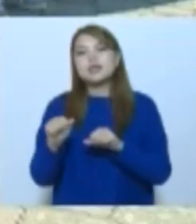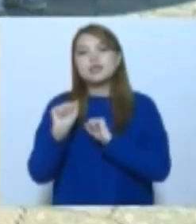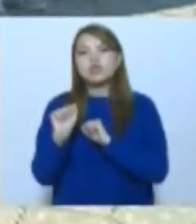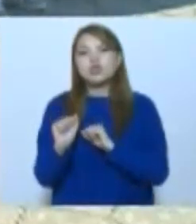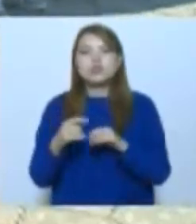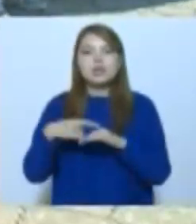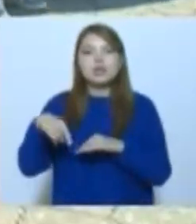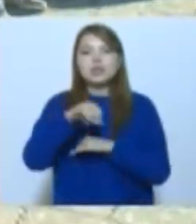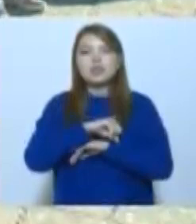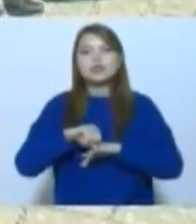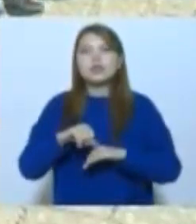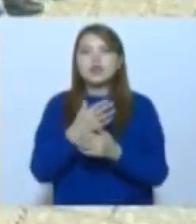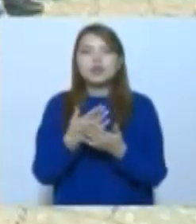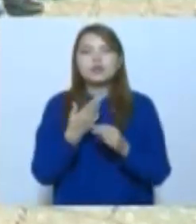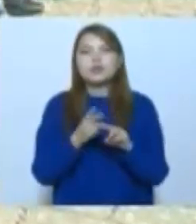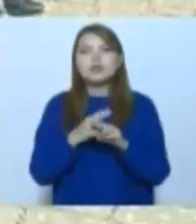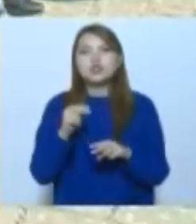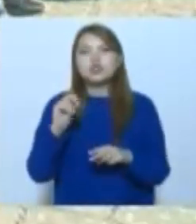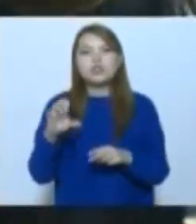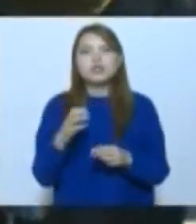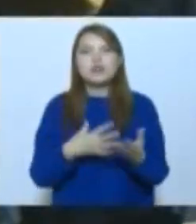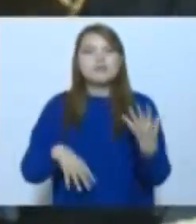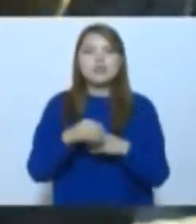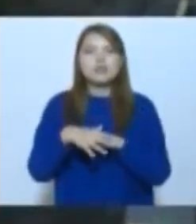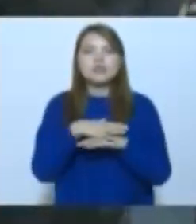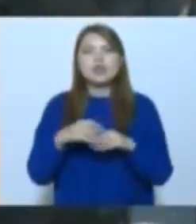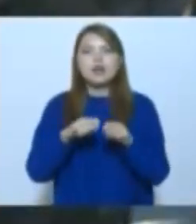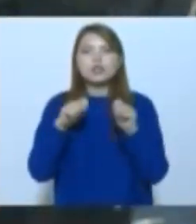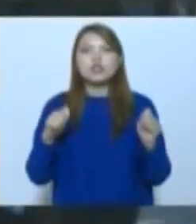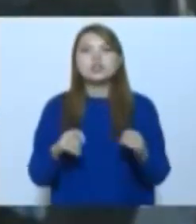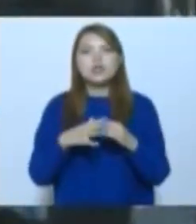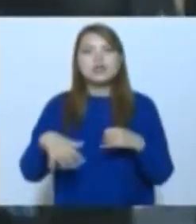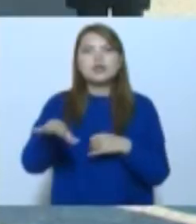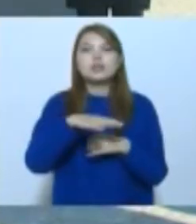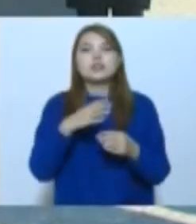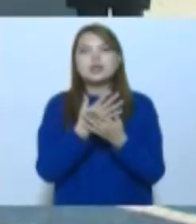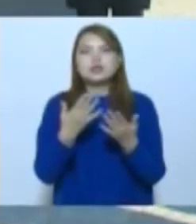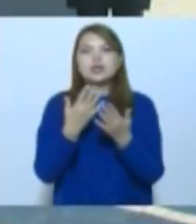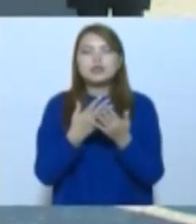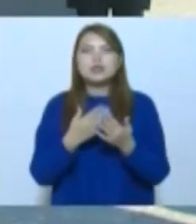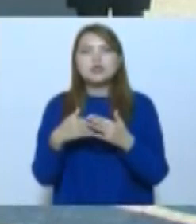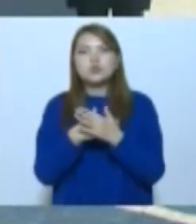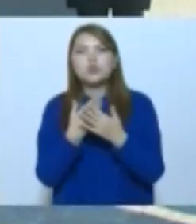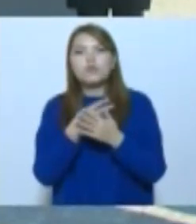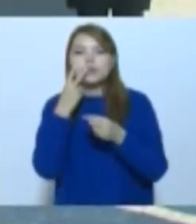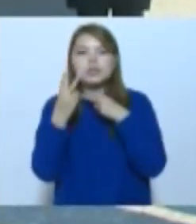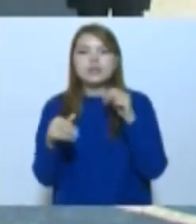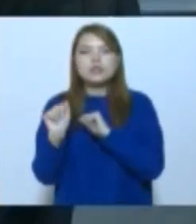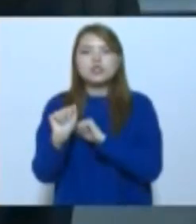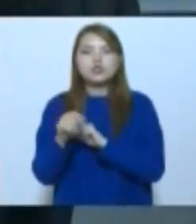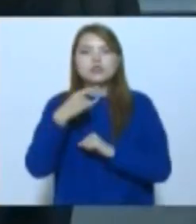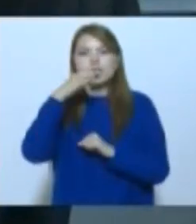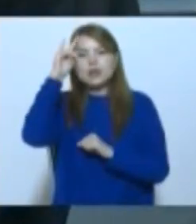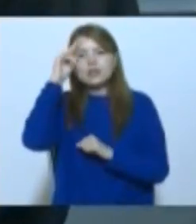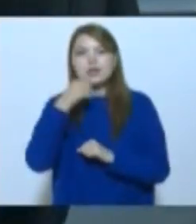Казахстан. К знаменательной дате сотрудники ЧС собрали жителей на открытой площадке и презентовали инновационные технологии в области обороны.